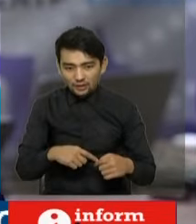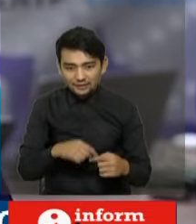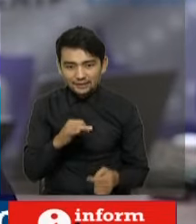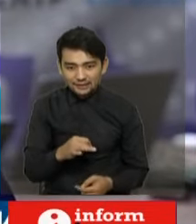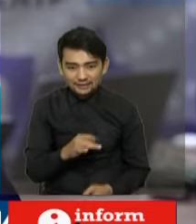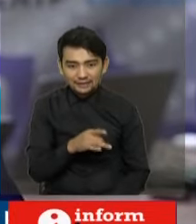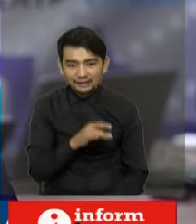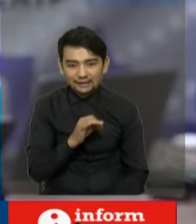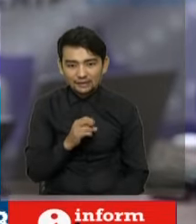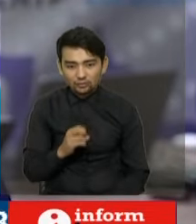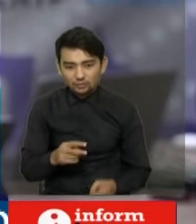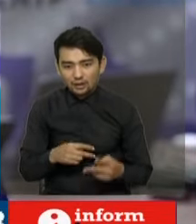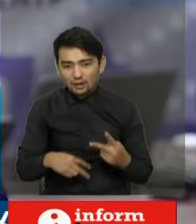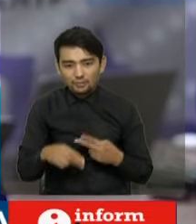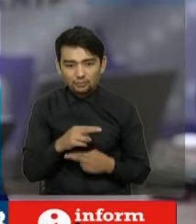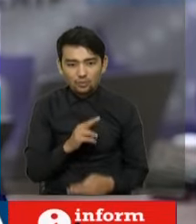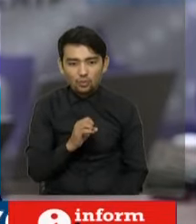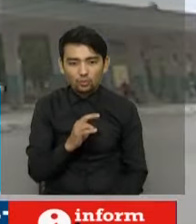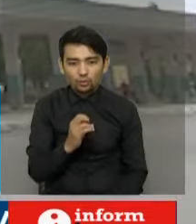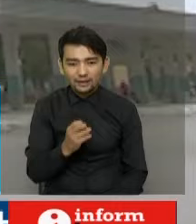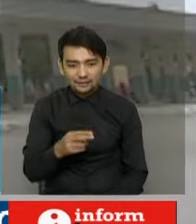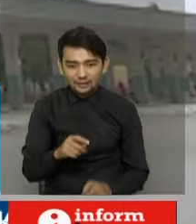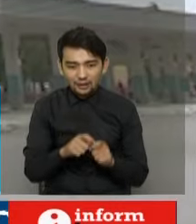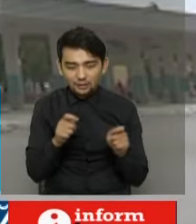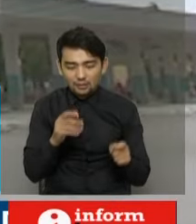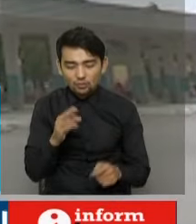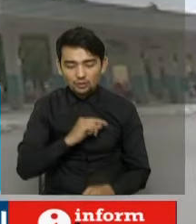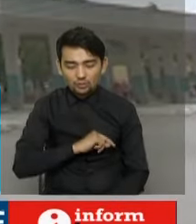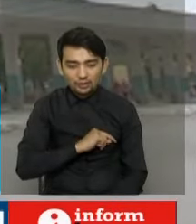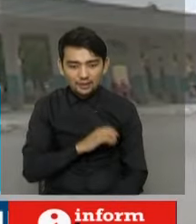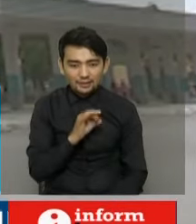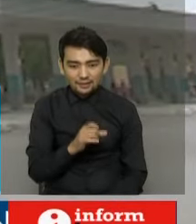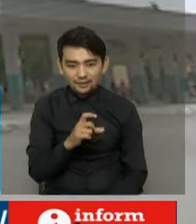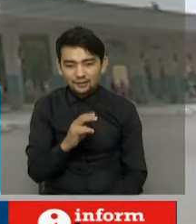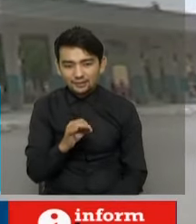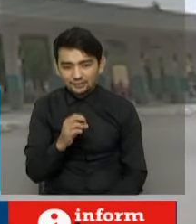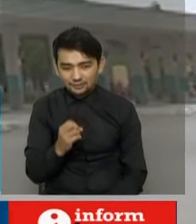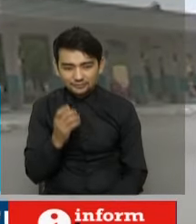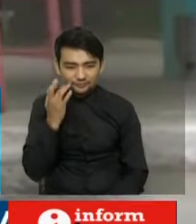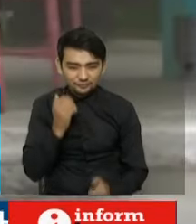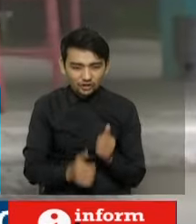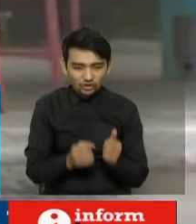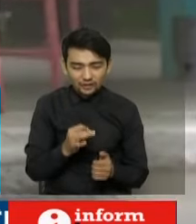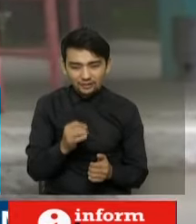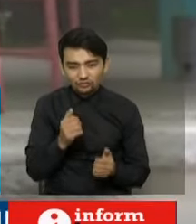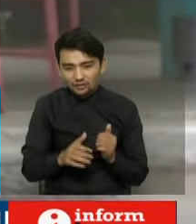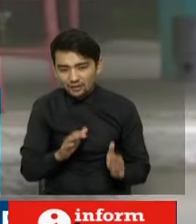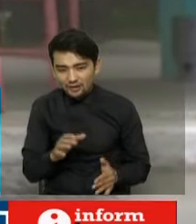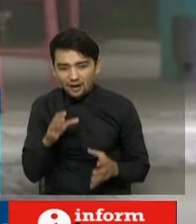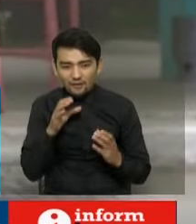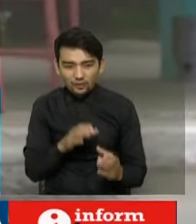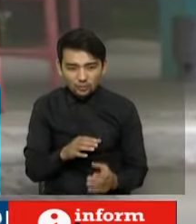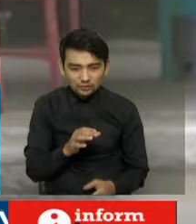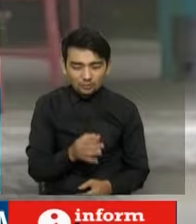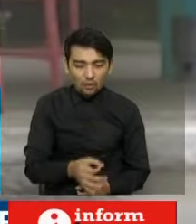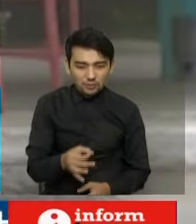создается равная конкуренция, прозрачная. Под инициативу попадают регулярные и нерегулярные автобусные,